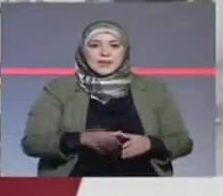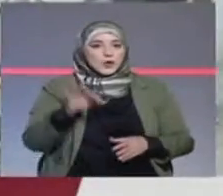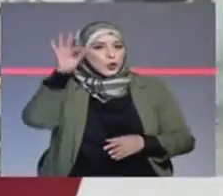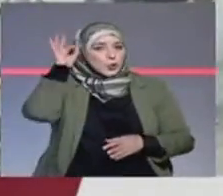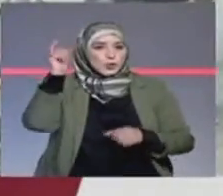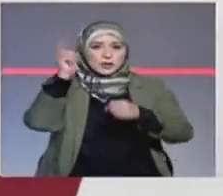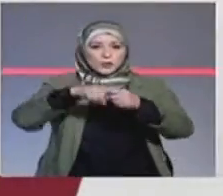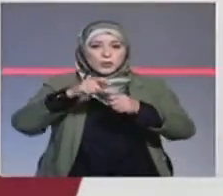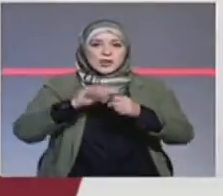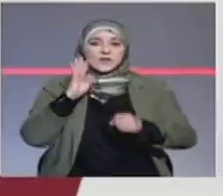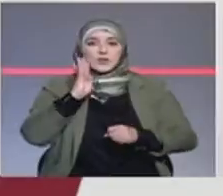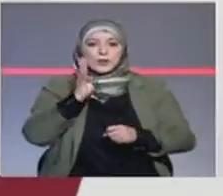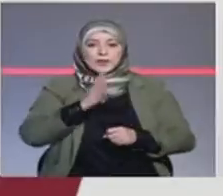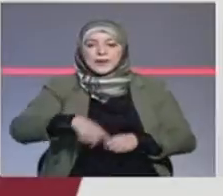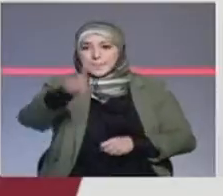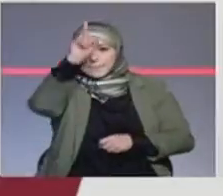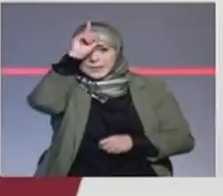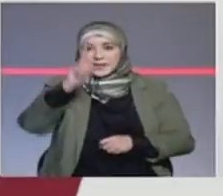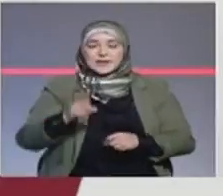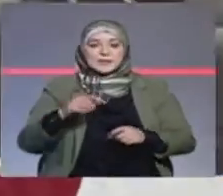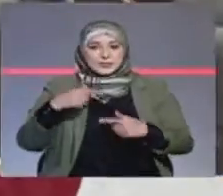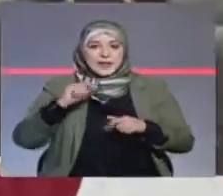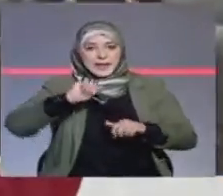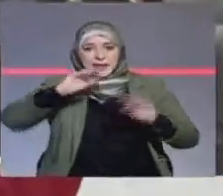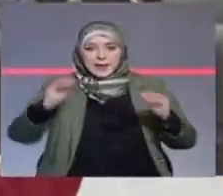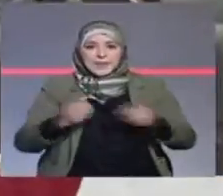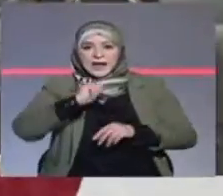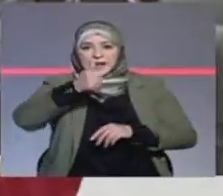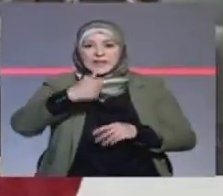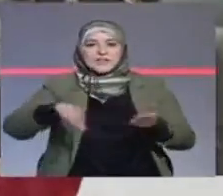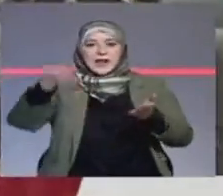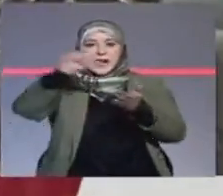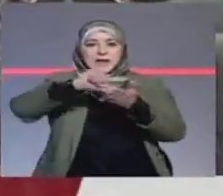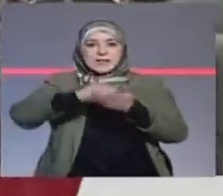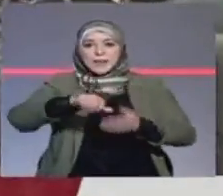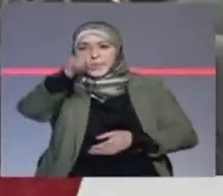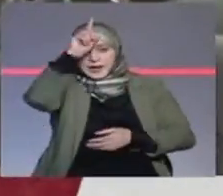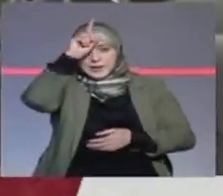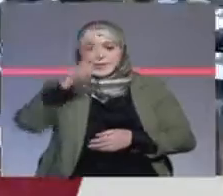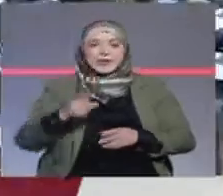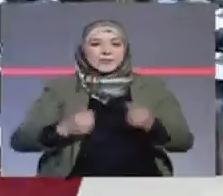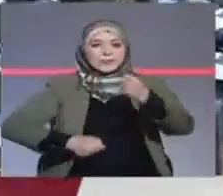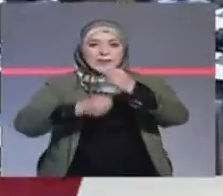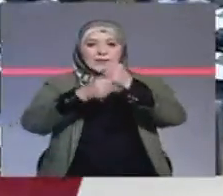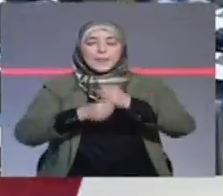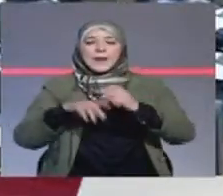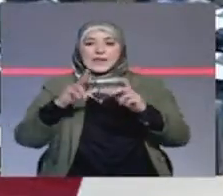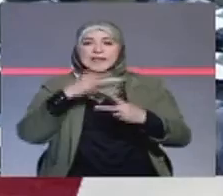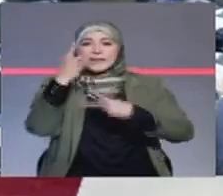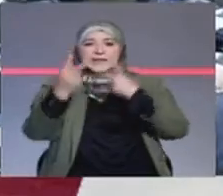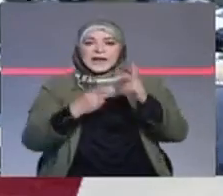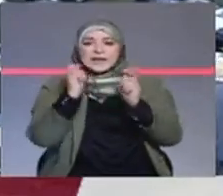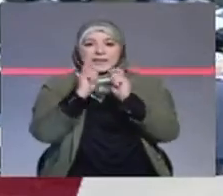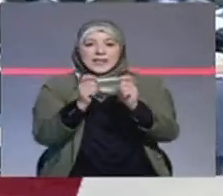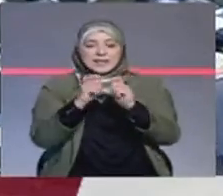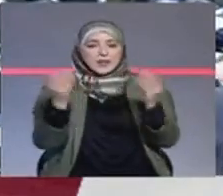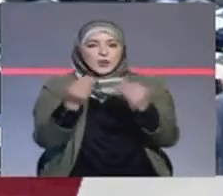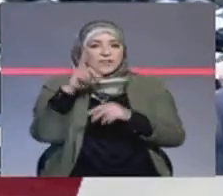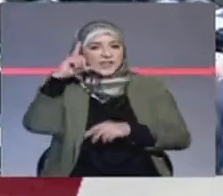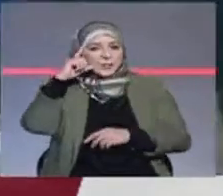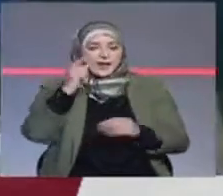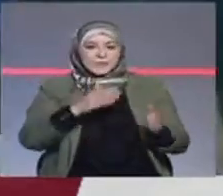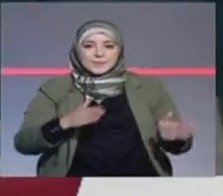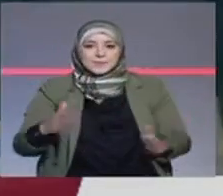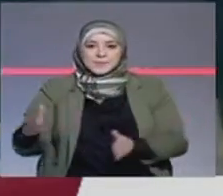تونس تشارك في مؤتمر برلين 2 الذي يبدأ غدا في العاصمة الألمانية دعما للمسار السياسي في ليبيا.